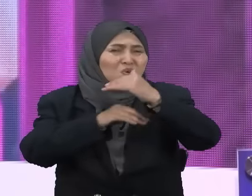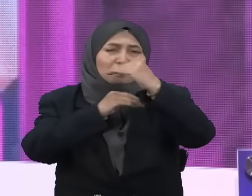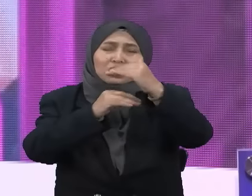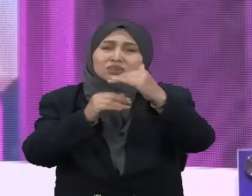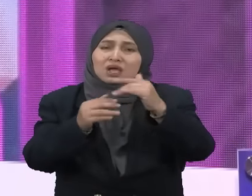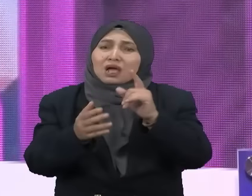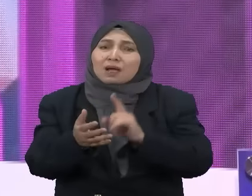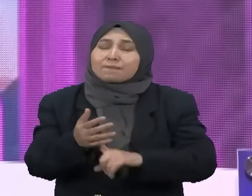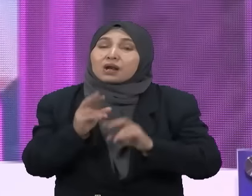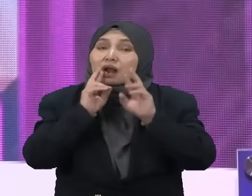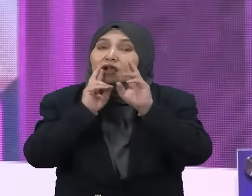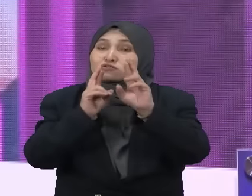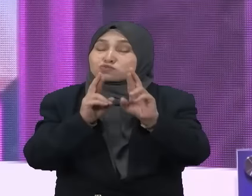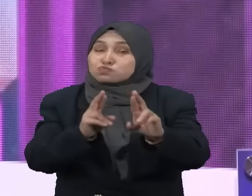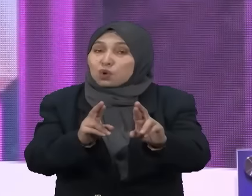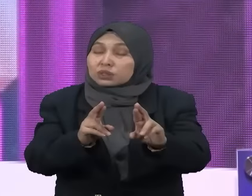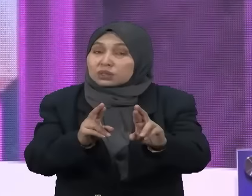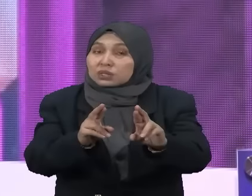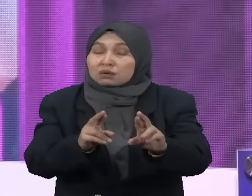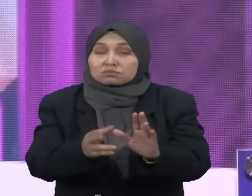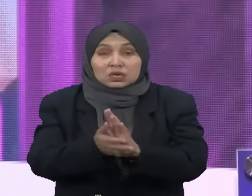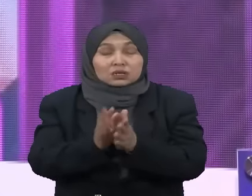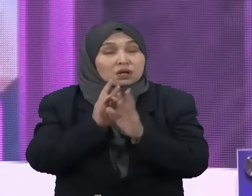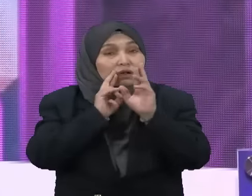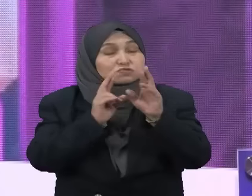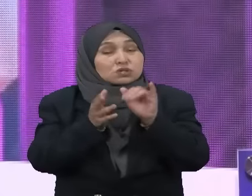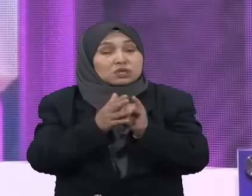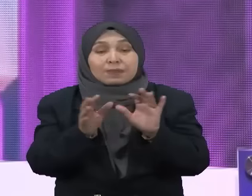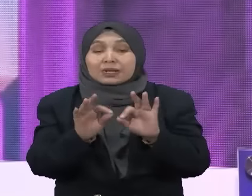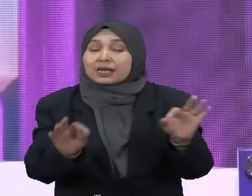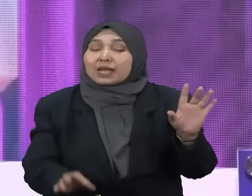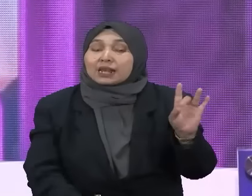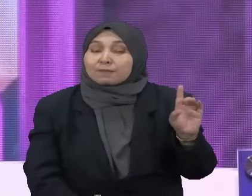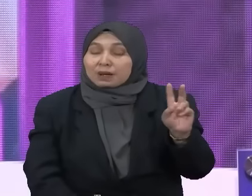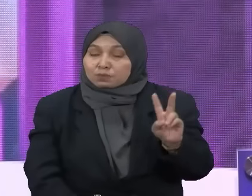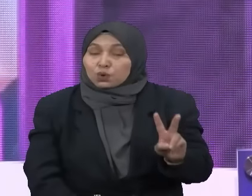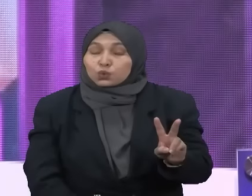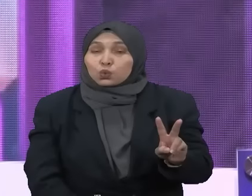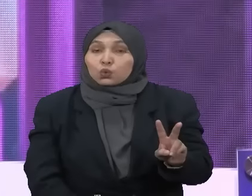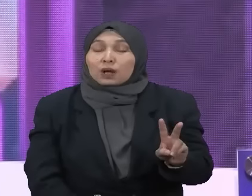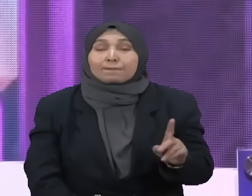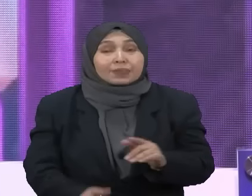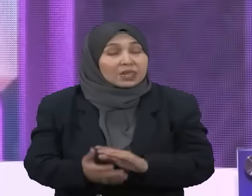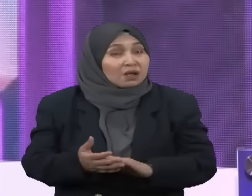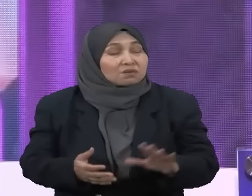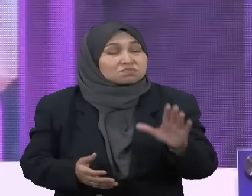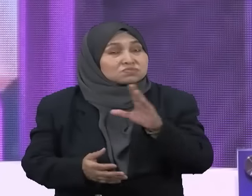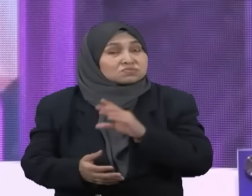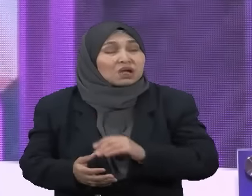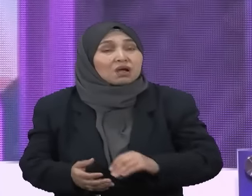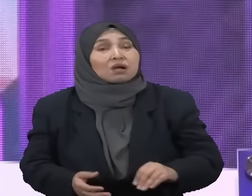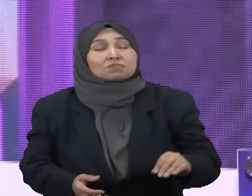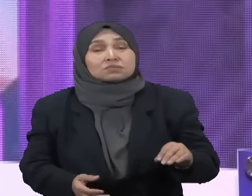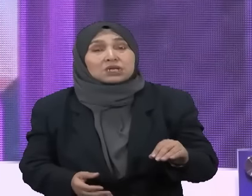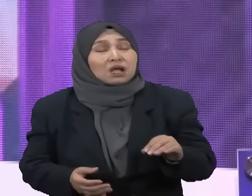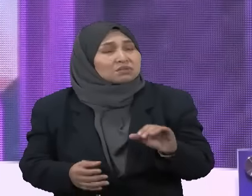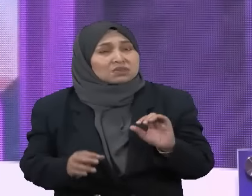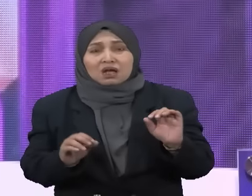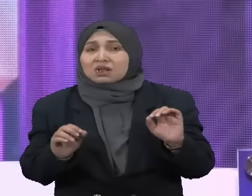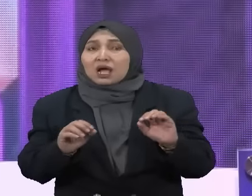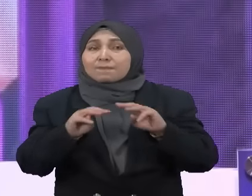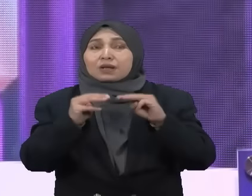Apakah respon kaumnya itu? Jadi respon itu pada ayat yang ke-82, wa ma kana jawab qaumi. Tidaklah kaum